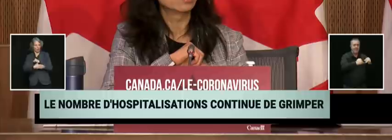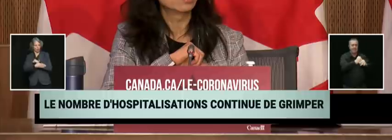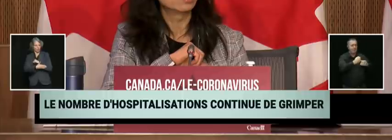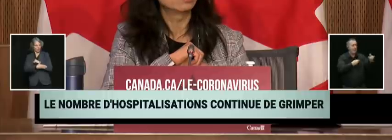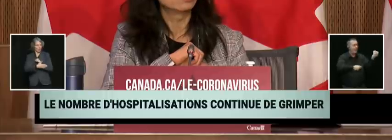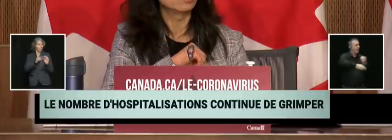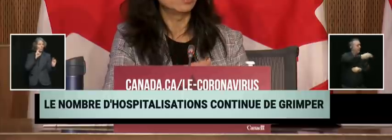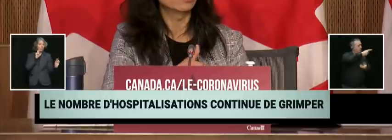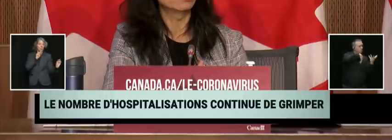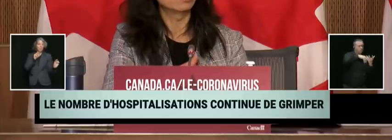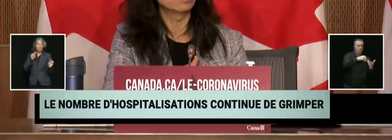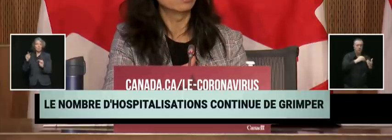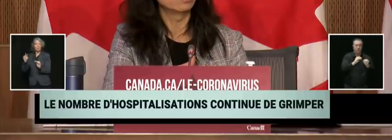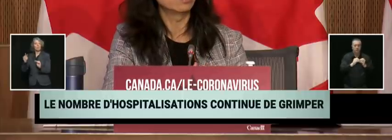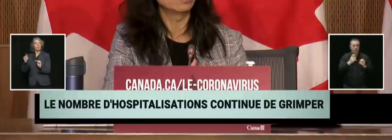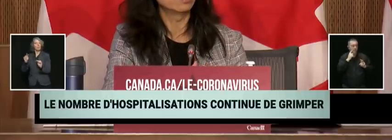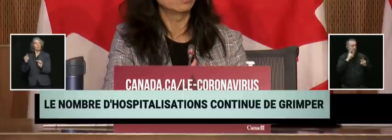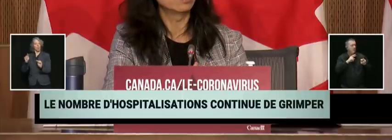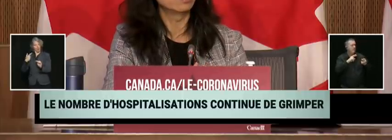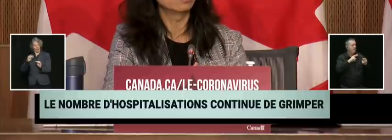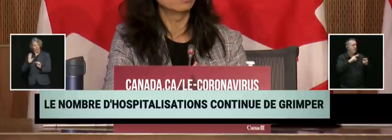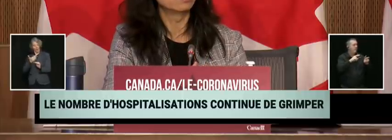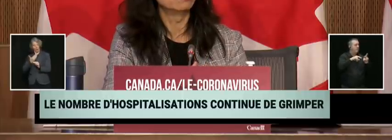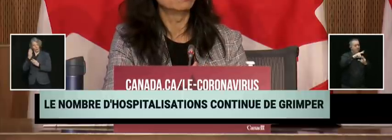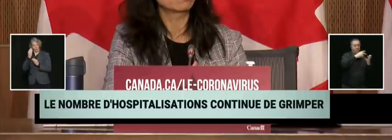Donc, il y a